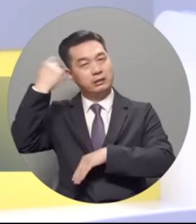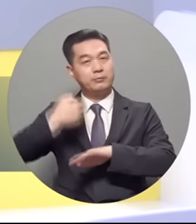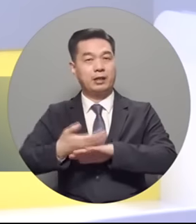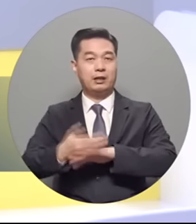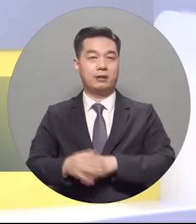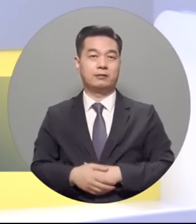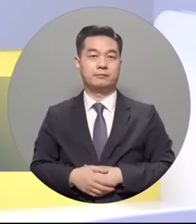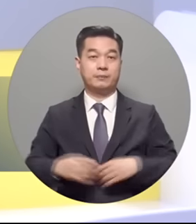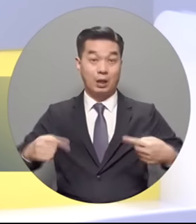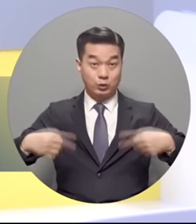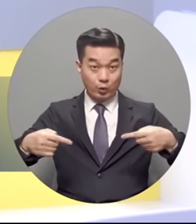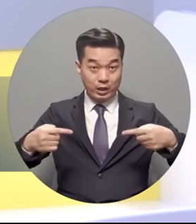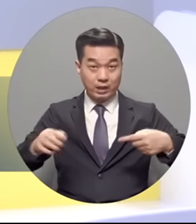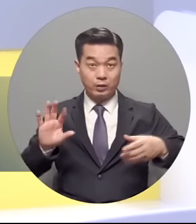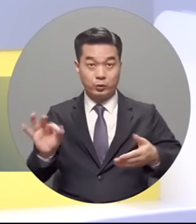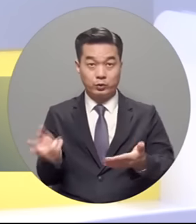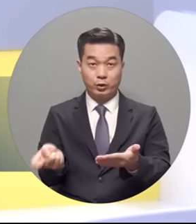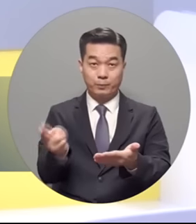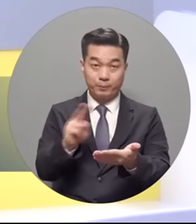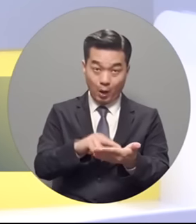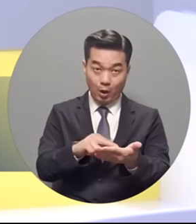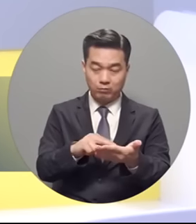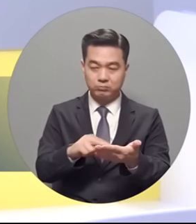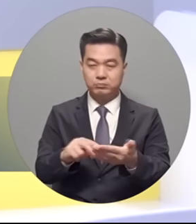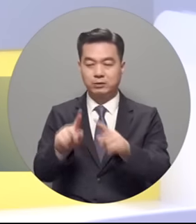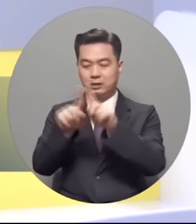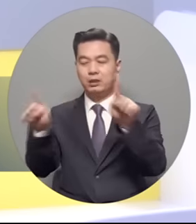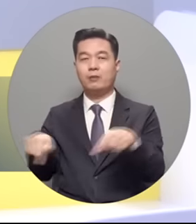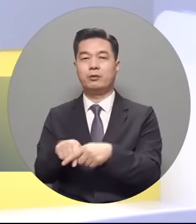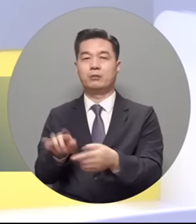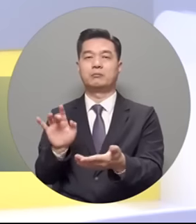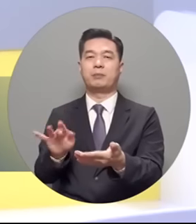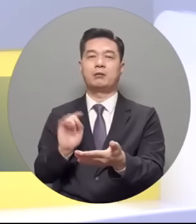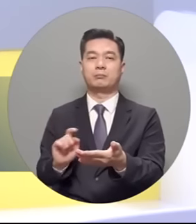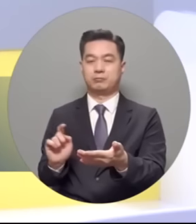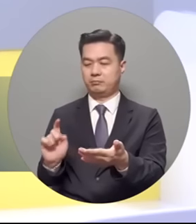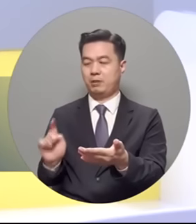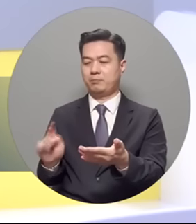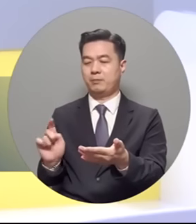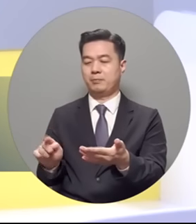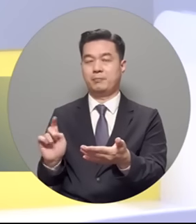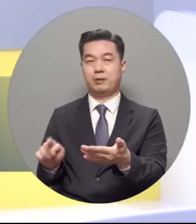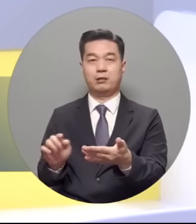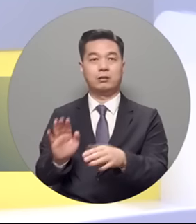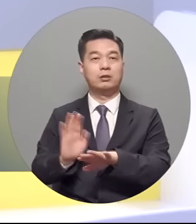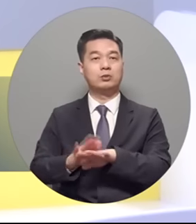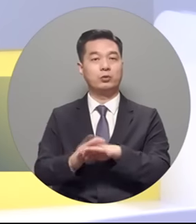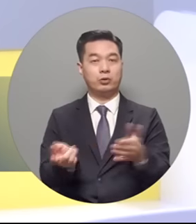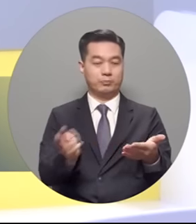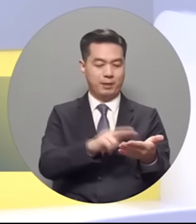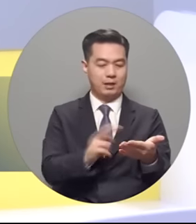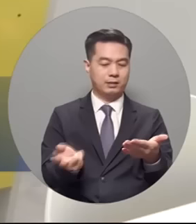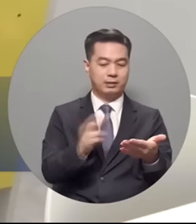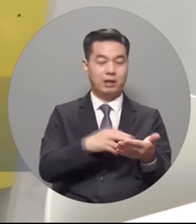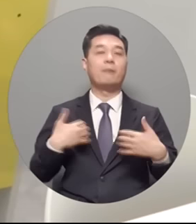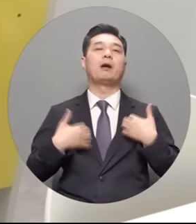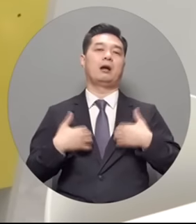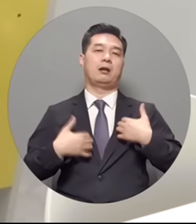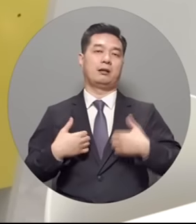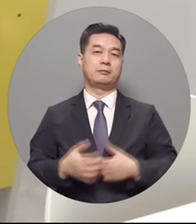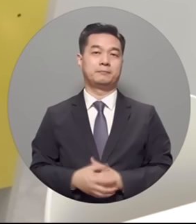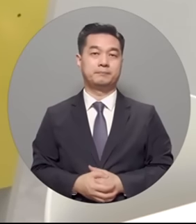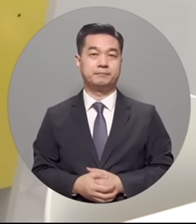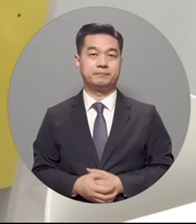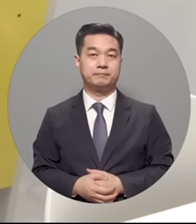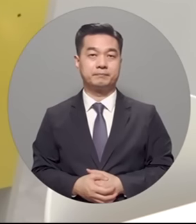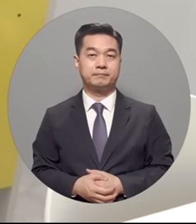종이는 손을 이렇게 남기는데 태블릿은 터치해서 손으로 하는 게 좀 더 재밌는 것 같아요.